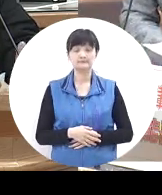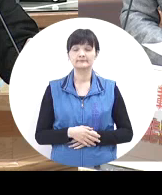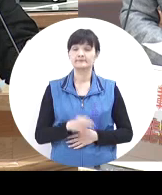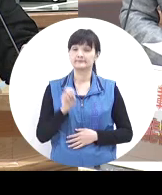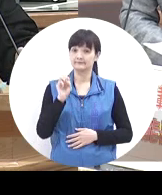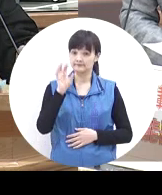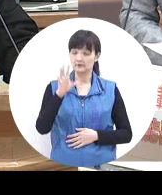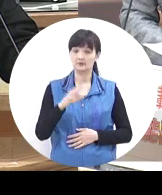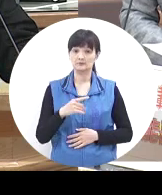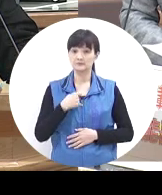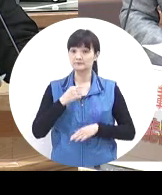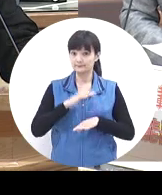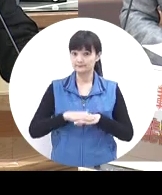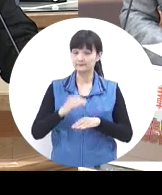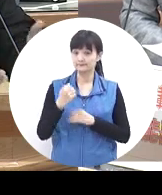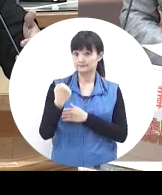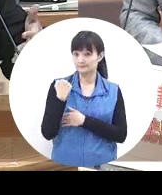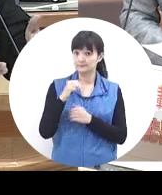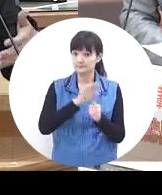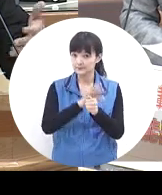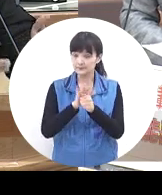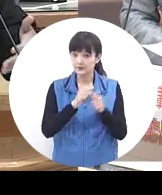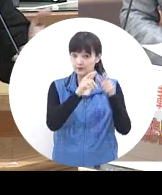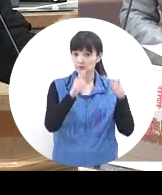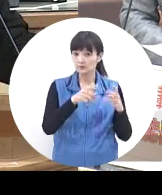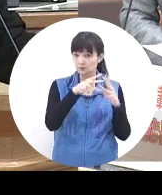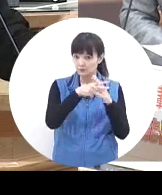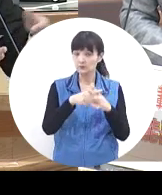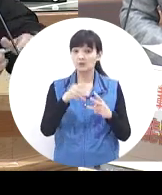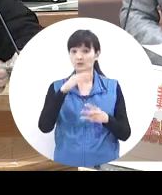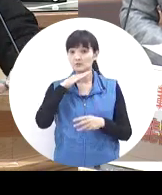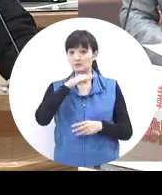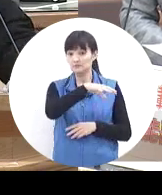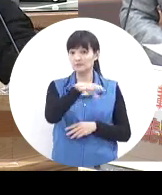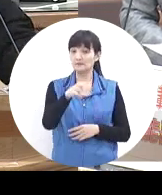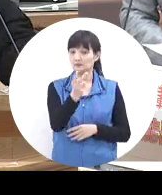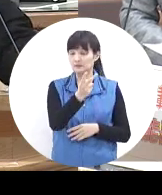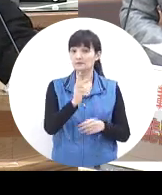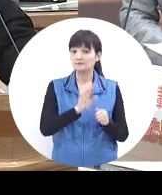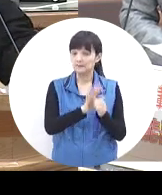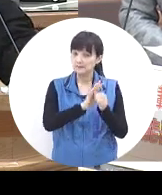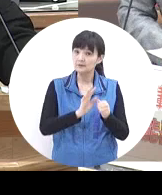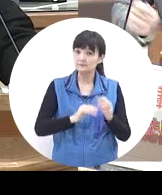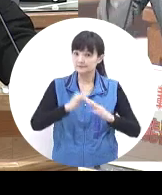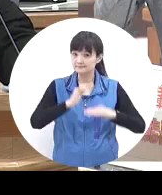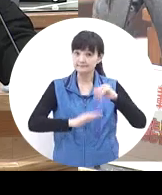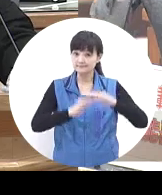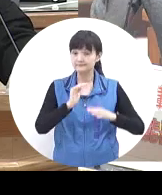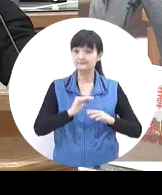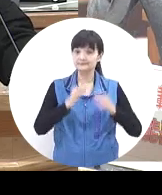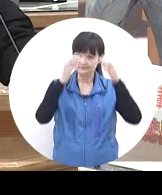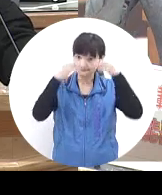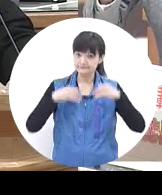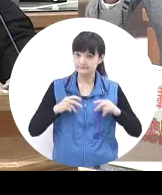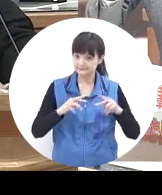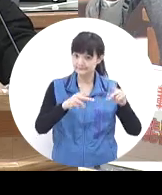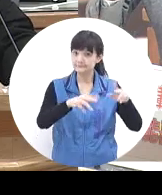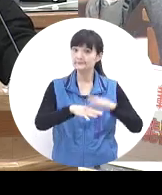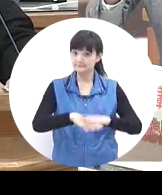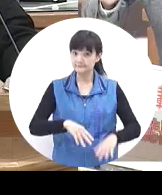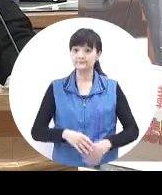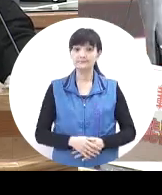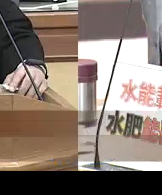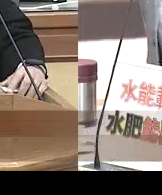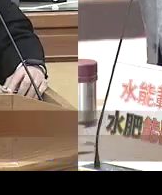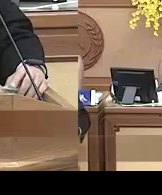来帮助芦洲会做一个滚动式的检讨，来协助他们，好不好？ 好，谢谢。